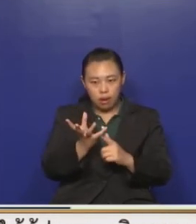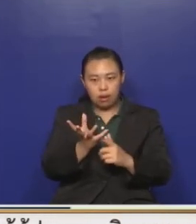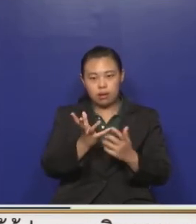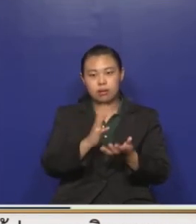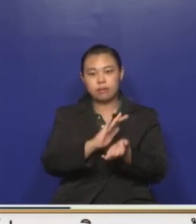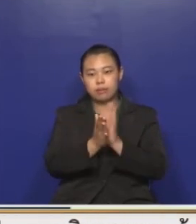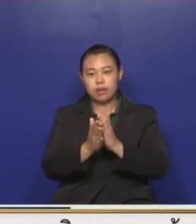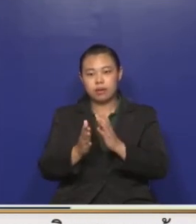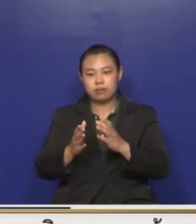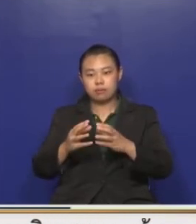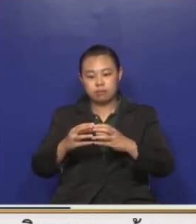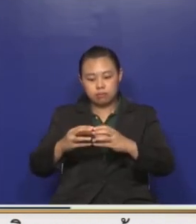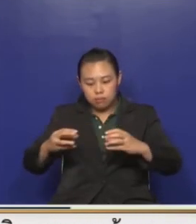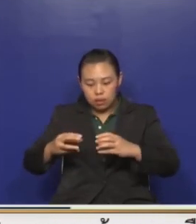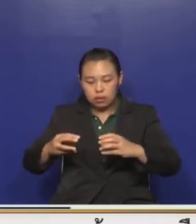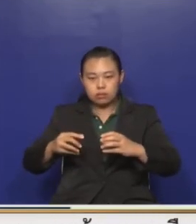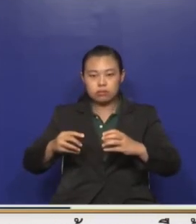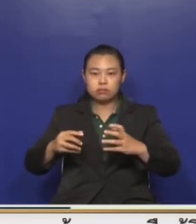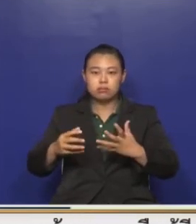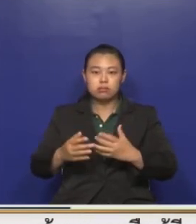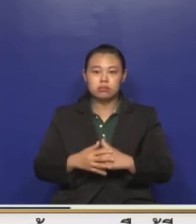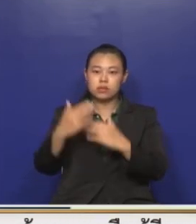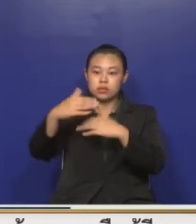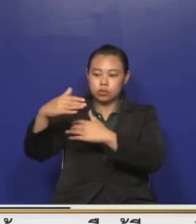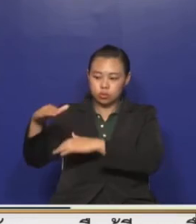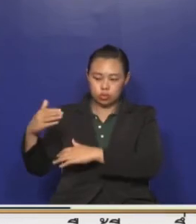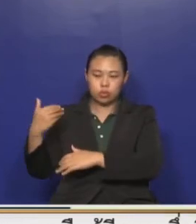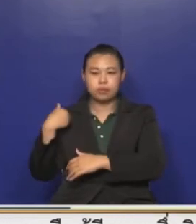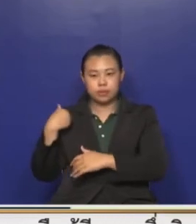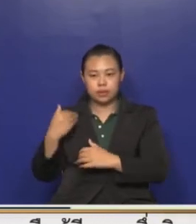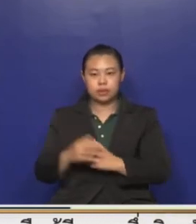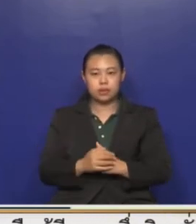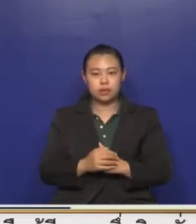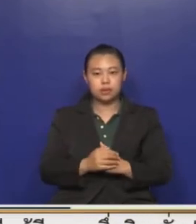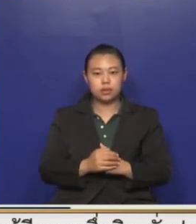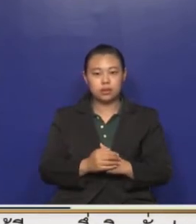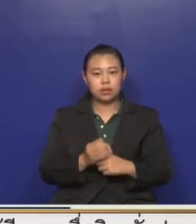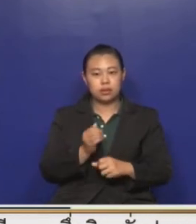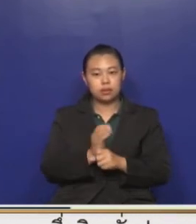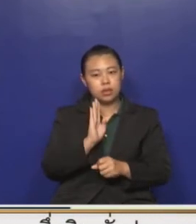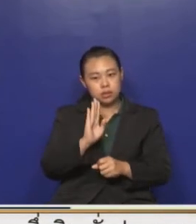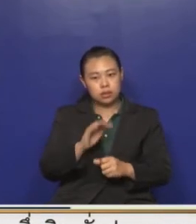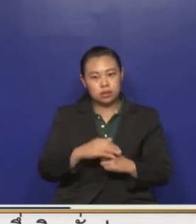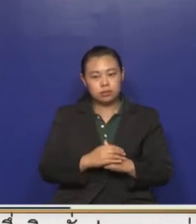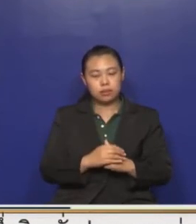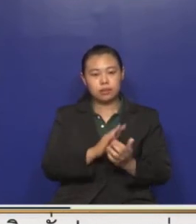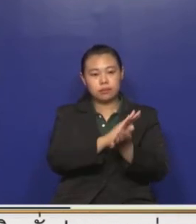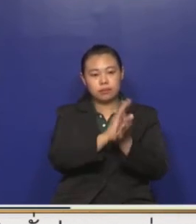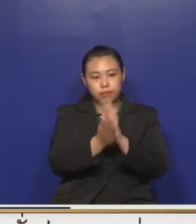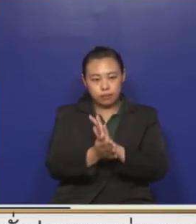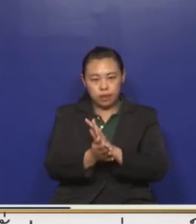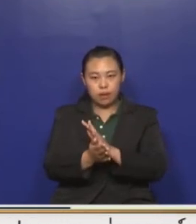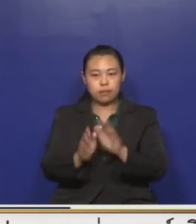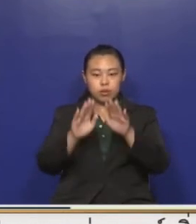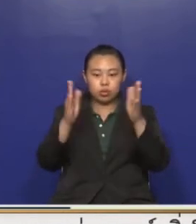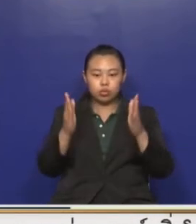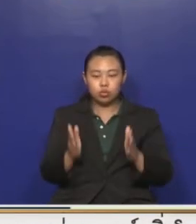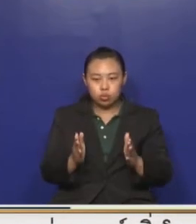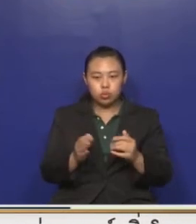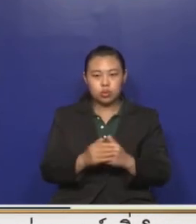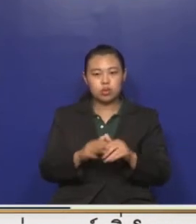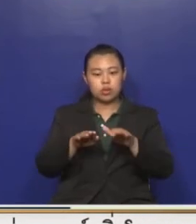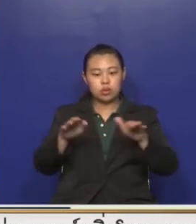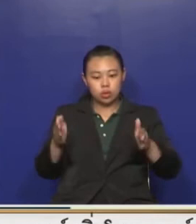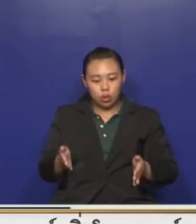นท่านvarบบริษัทเอง sẽ nằ Cats teta, companies furniture, and paid pie pattern,ซึ่